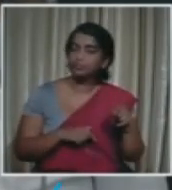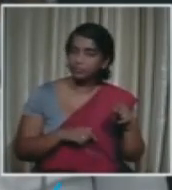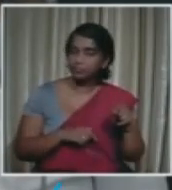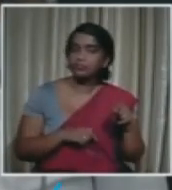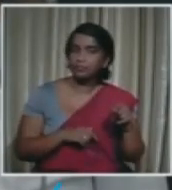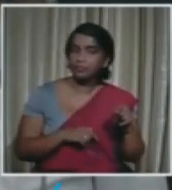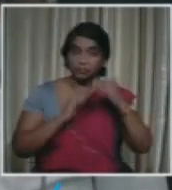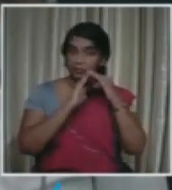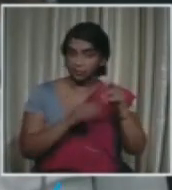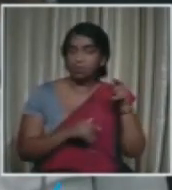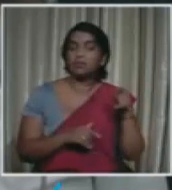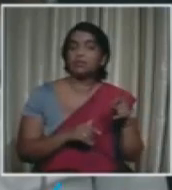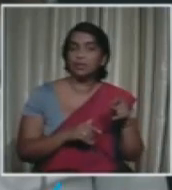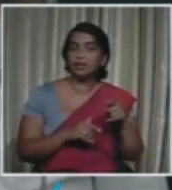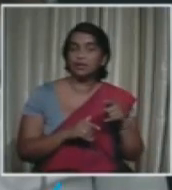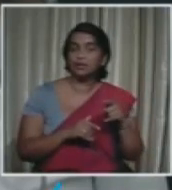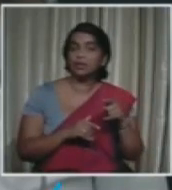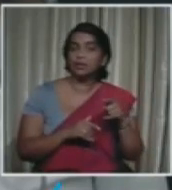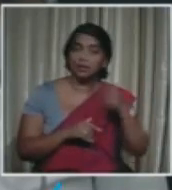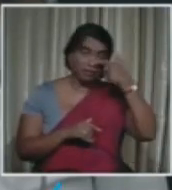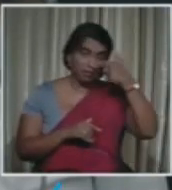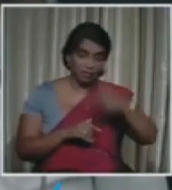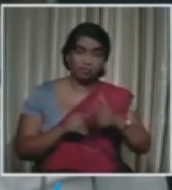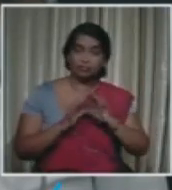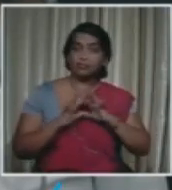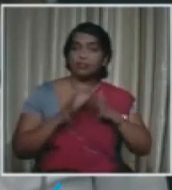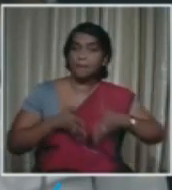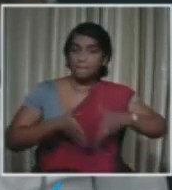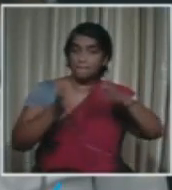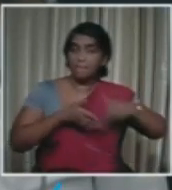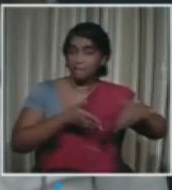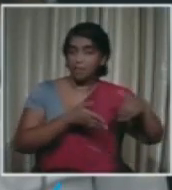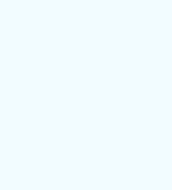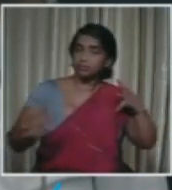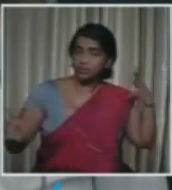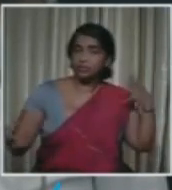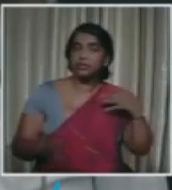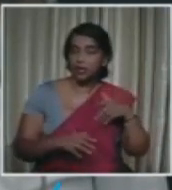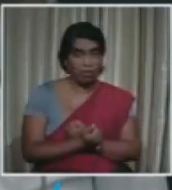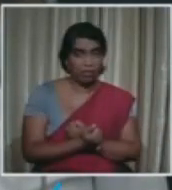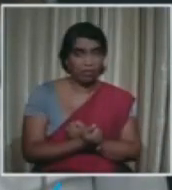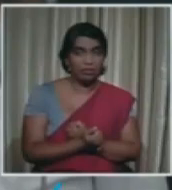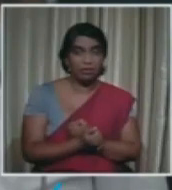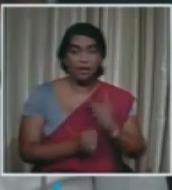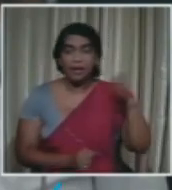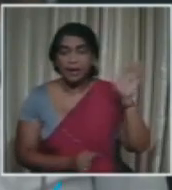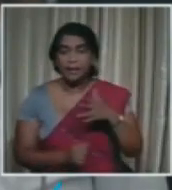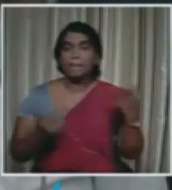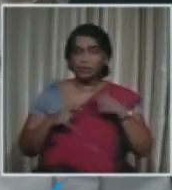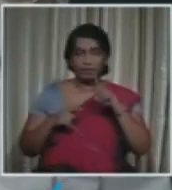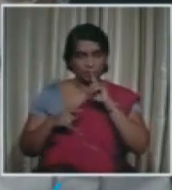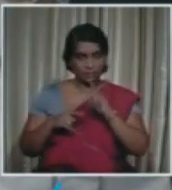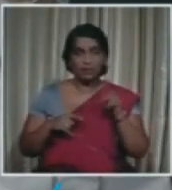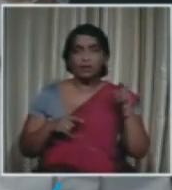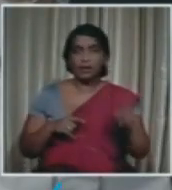ඇවිල්ලා පිරවුම්හල නතර කරන්න එහෙම නැත්නම් පිරවුම්හල වටේ මේ පාරවල් සියල්ලක්ම අවහිර කරලා පොලිසියට ඉන්න බැරි තැනට පත් කරලා